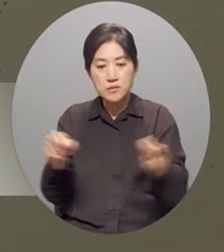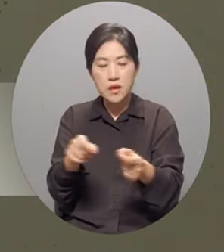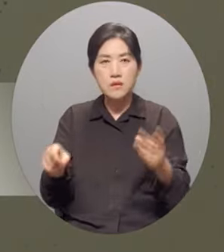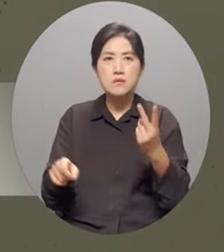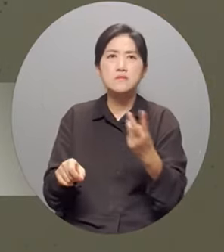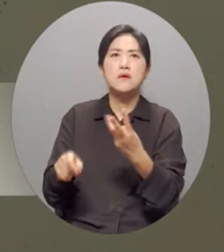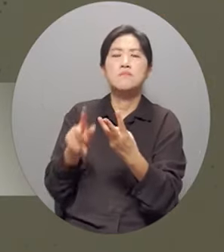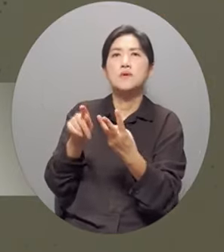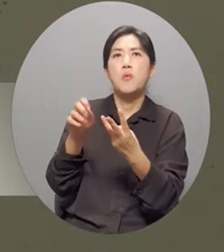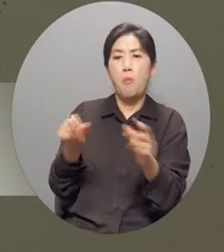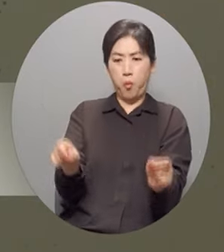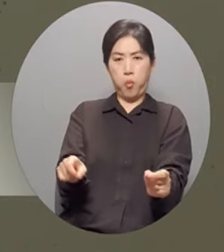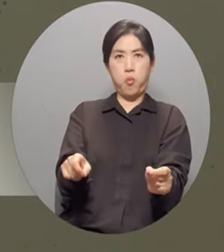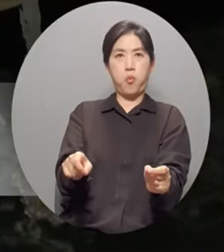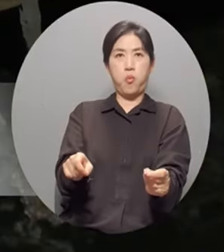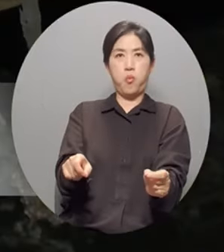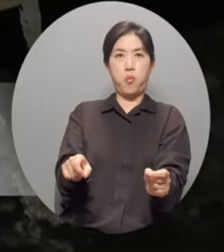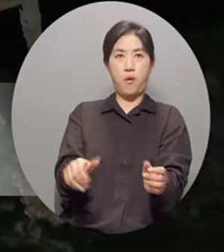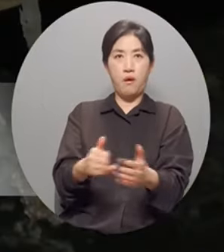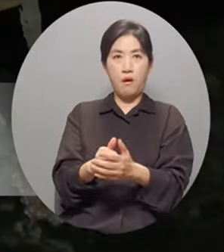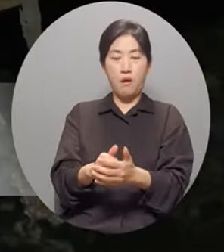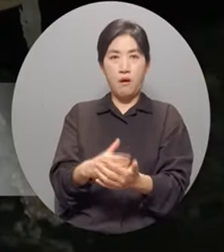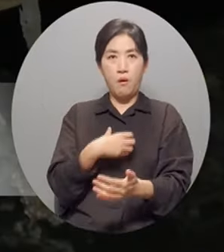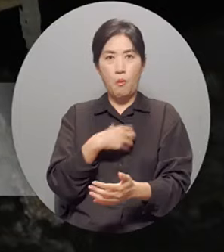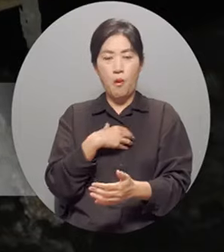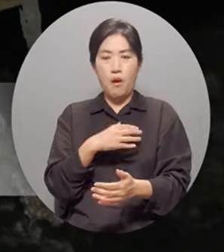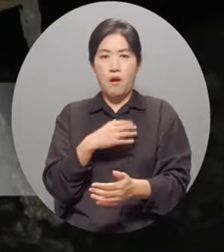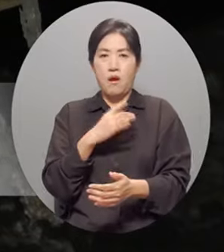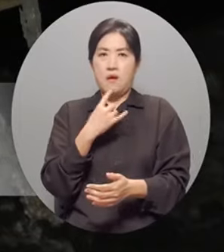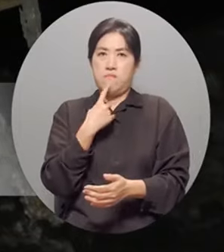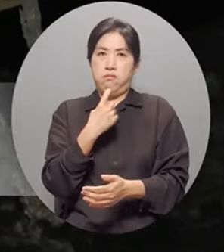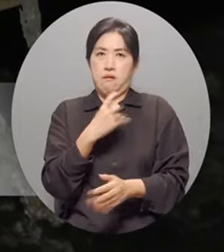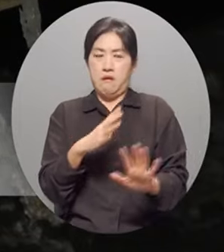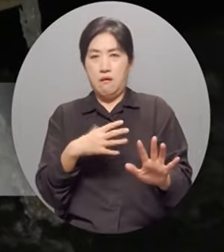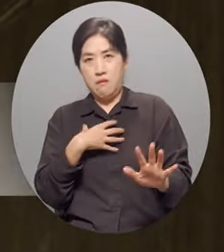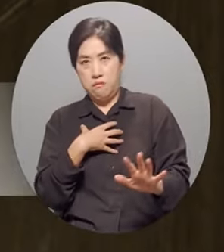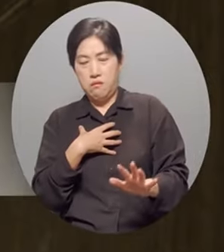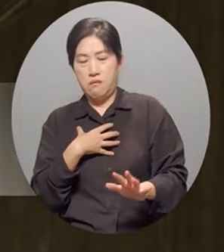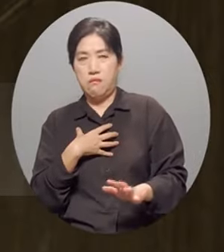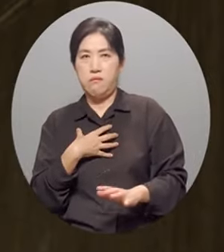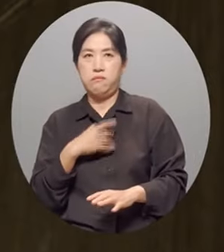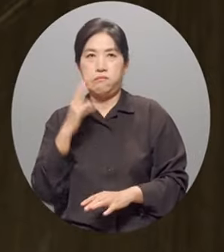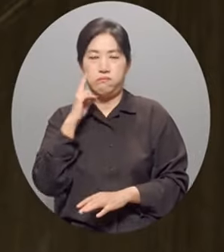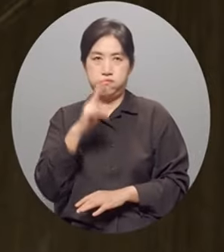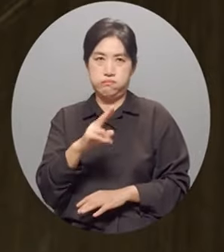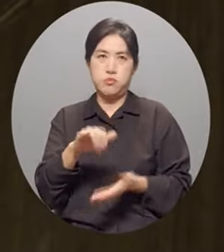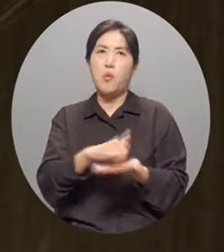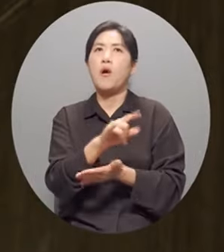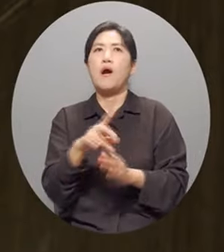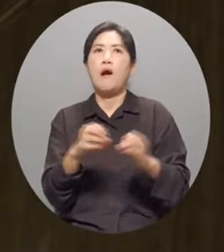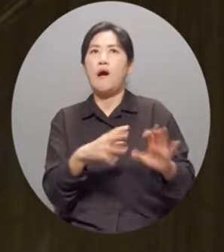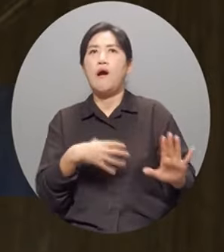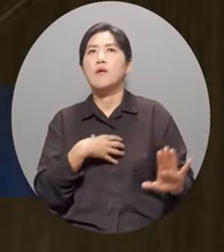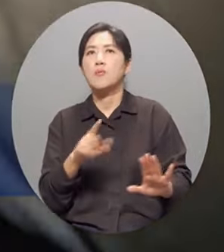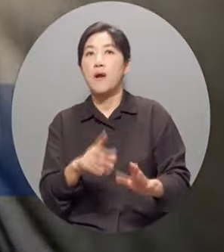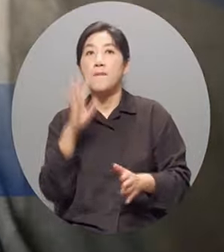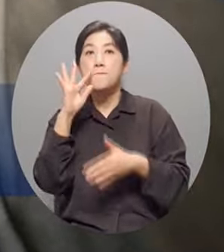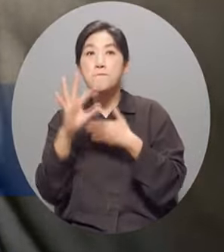2, 3km 남짓. 자칫 더 큰 사고로 이어질 수 있었던 아찔한 상황이었습니다. 만약에